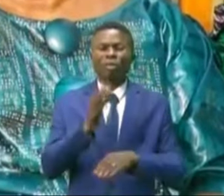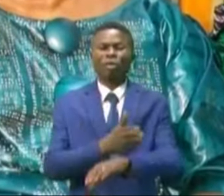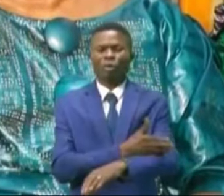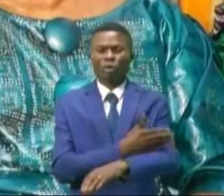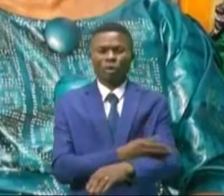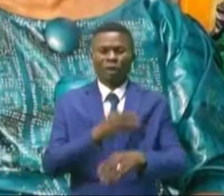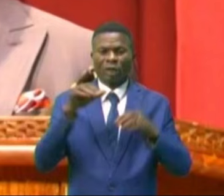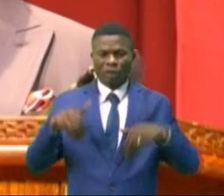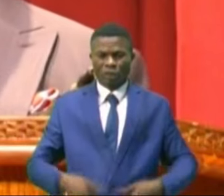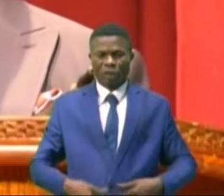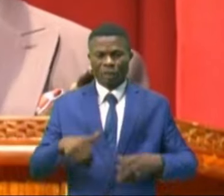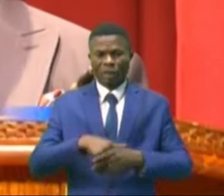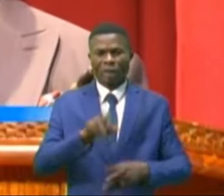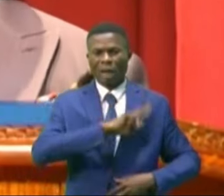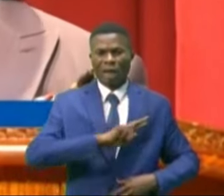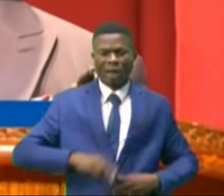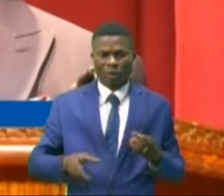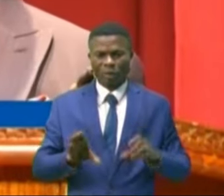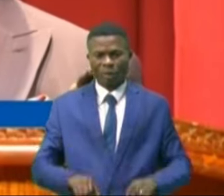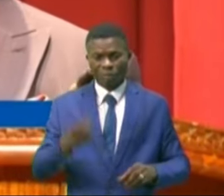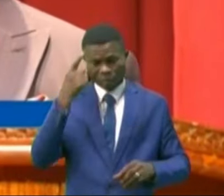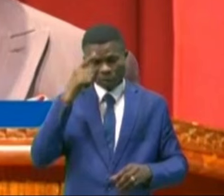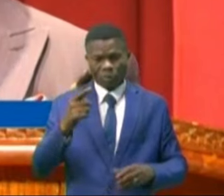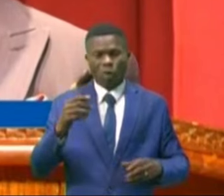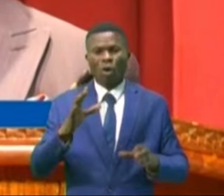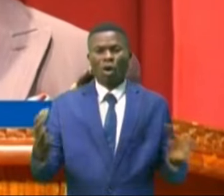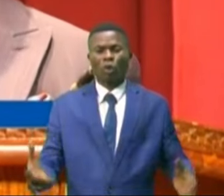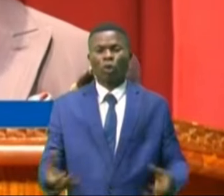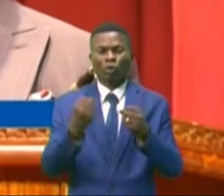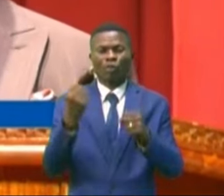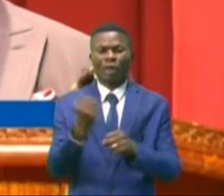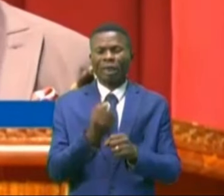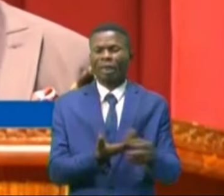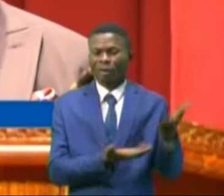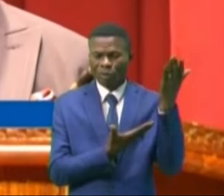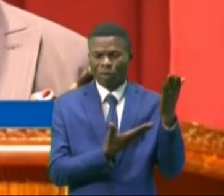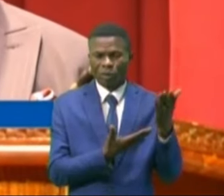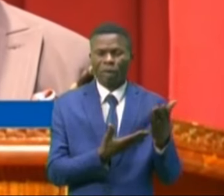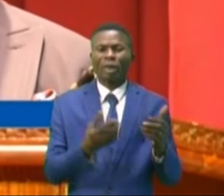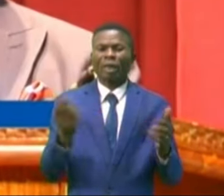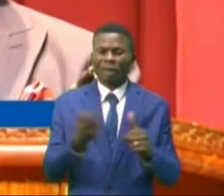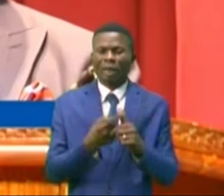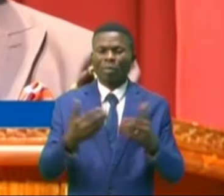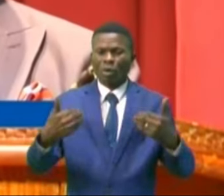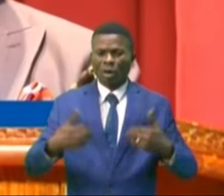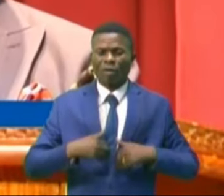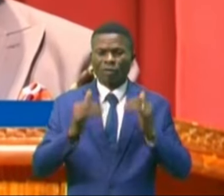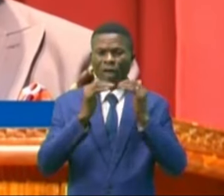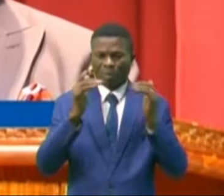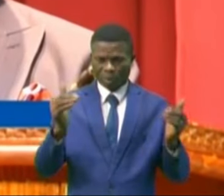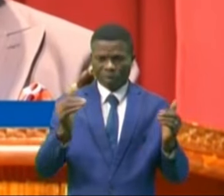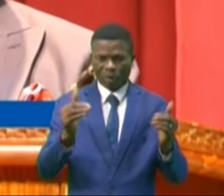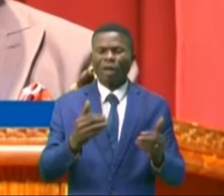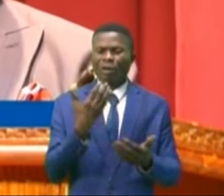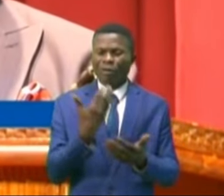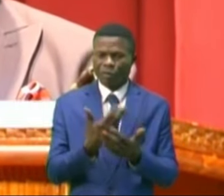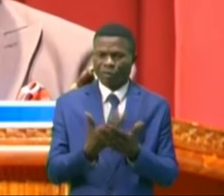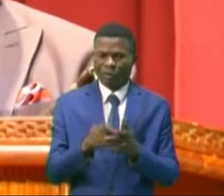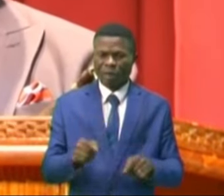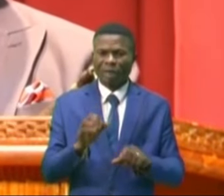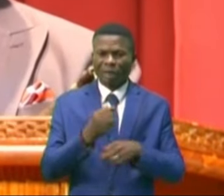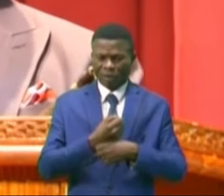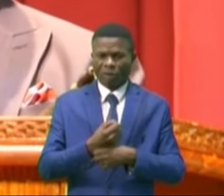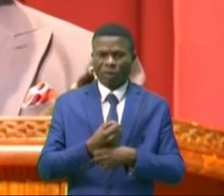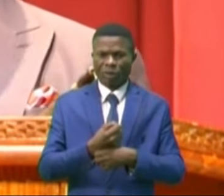jeunes en RDC. Pour avoir un emploi décent, il nous faut avoir la paix. Il est donc urgent de